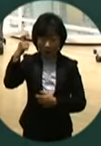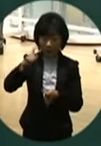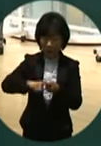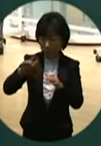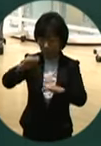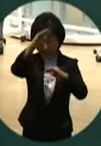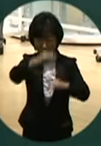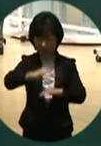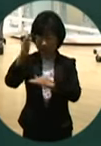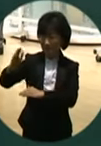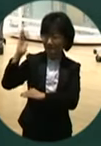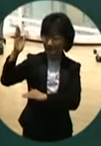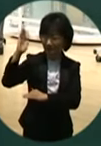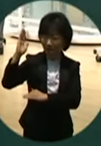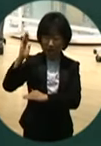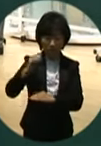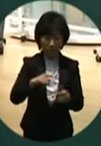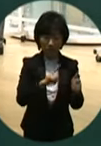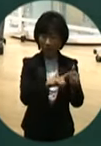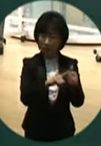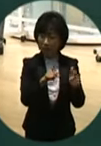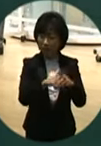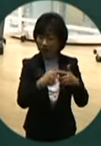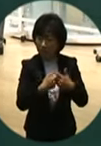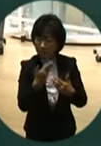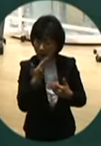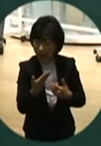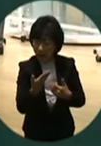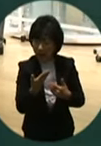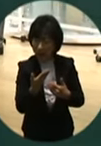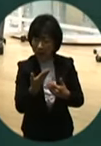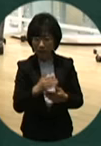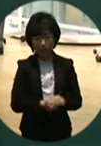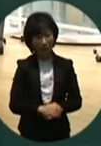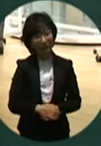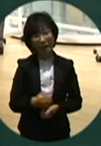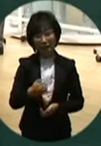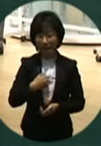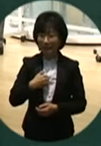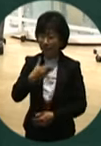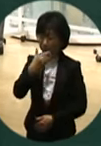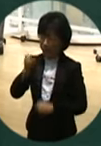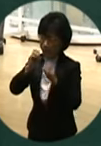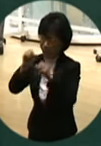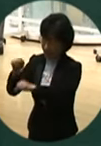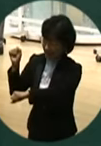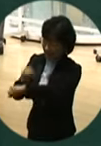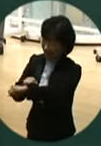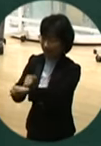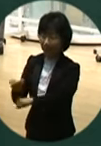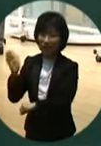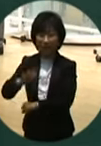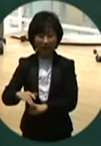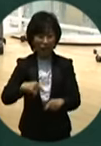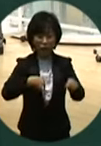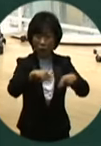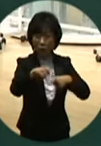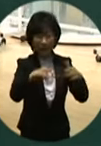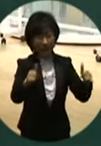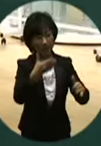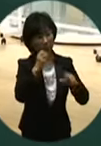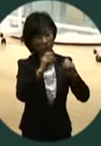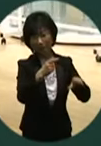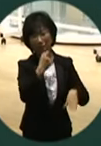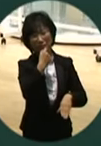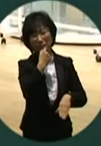would understand if I say these things? 저는 다른 사람에게는 복음 전해도 정치인에게는 복음 안 전합니다. So I give the gospel, preach the gospel to other people, but not 왜냐?